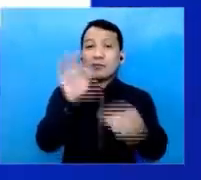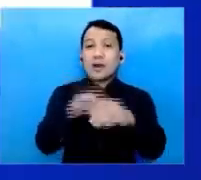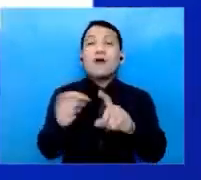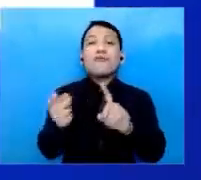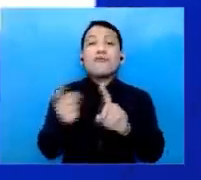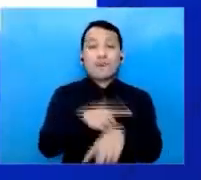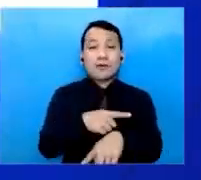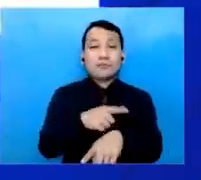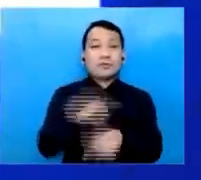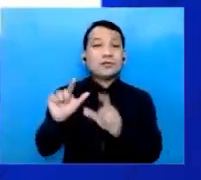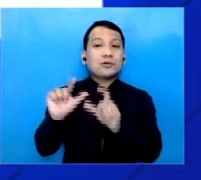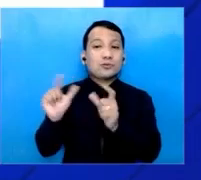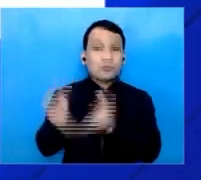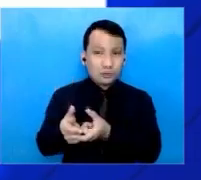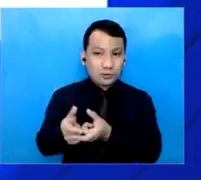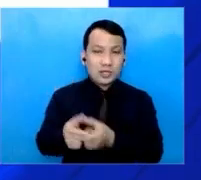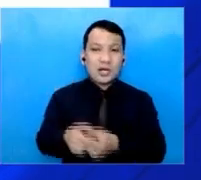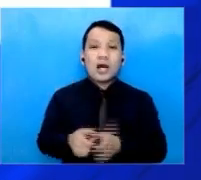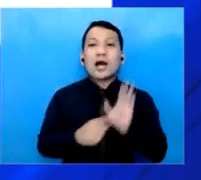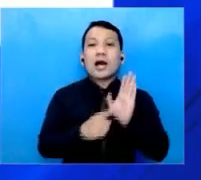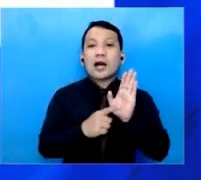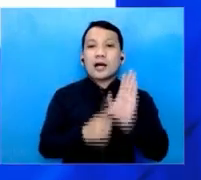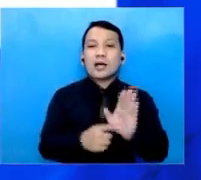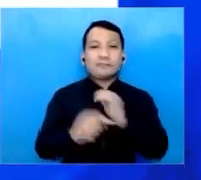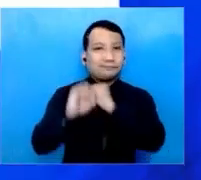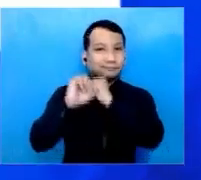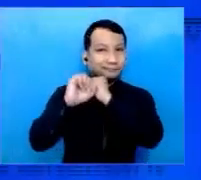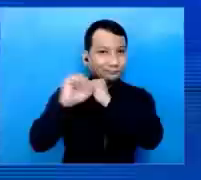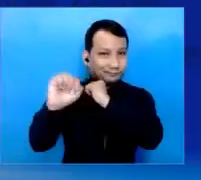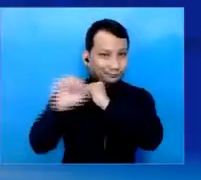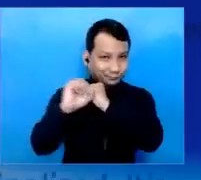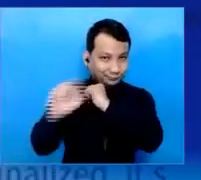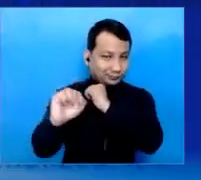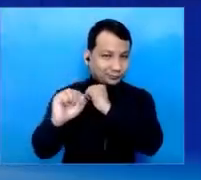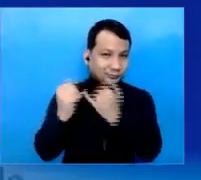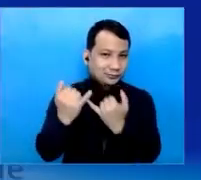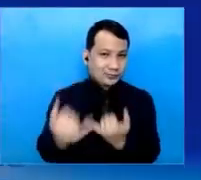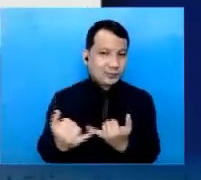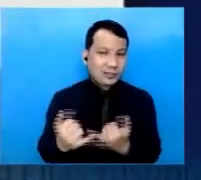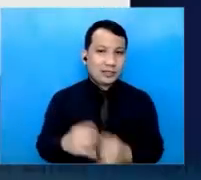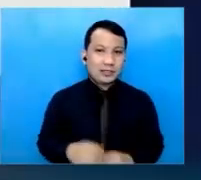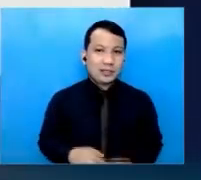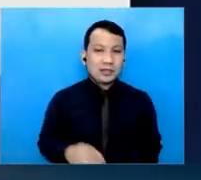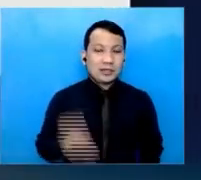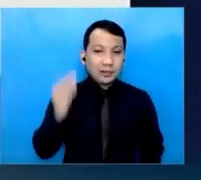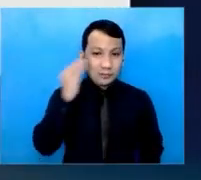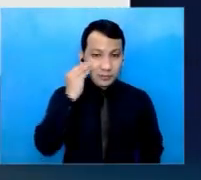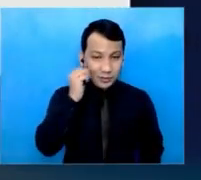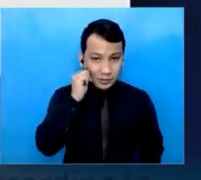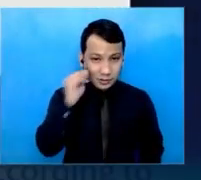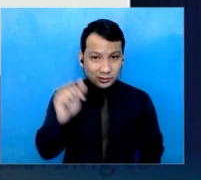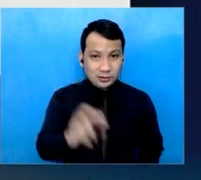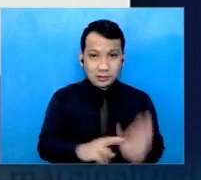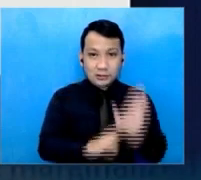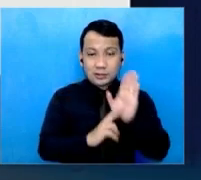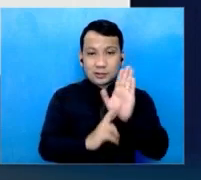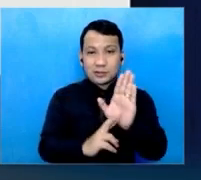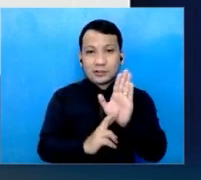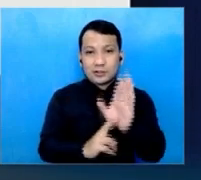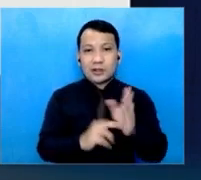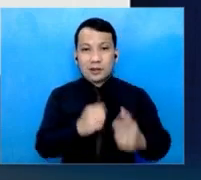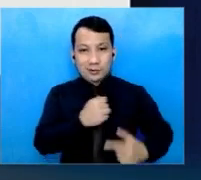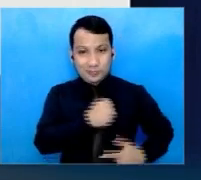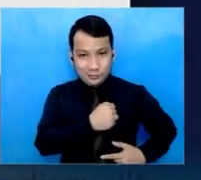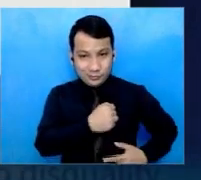naturang grupo. Sapat na raw na merong advokasya ang tumatakbo. Kaya okay lang na si Mikey Arroyo ay kinatawan ng mga security guards at